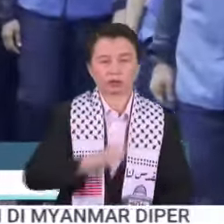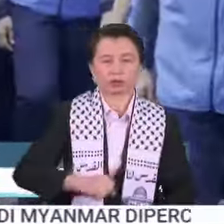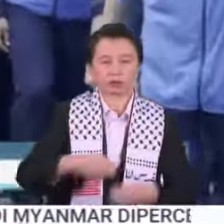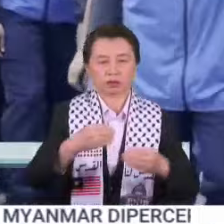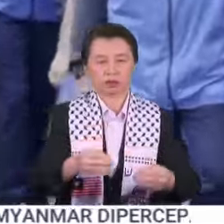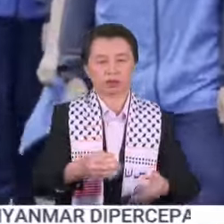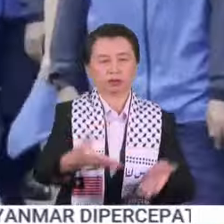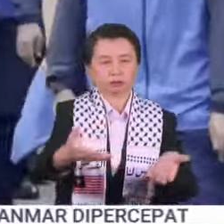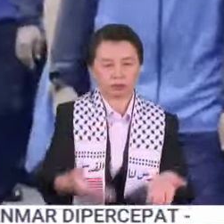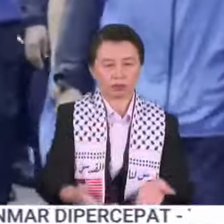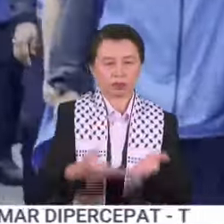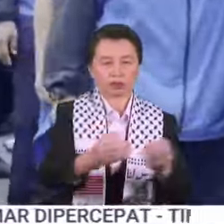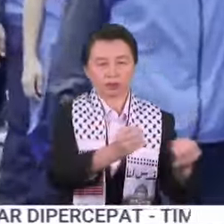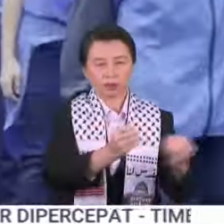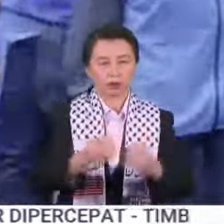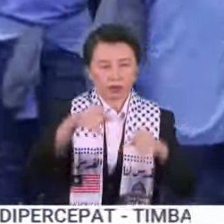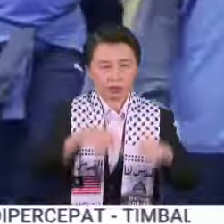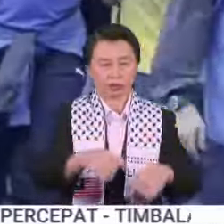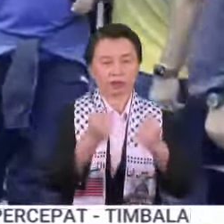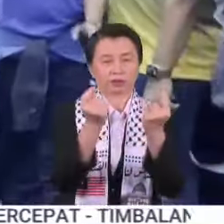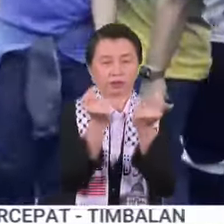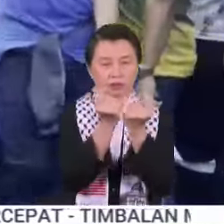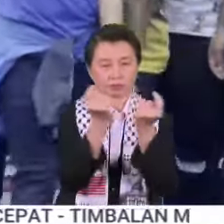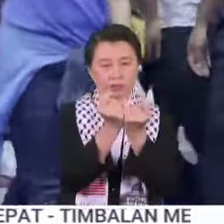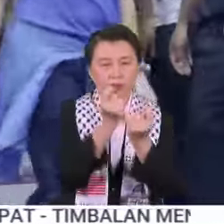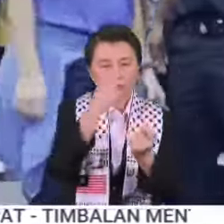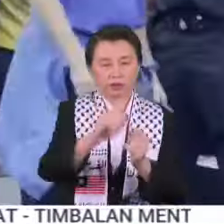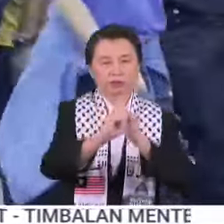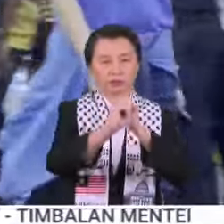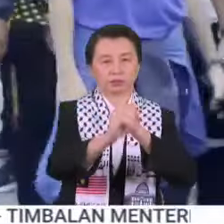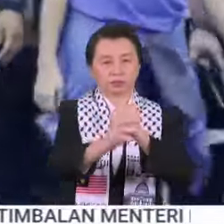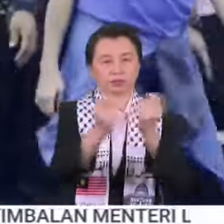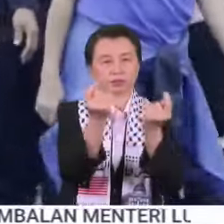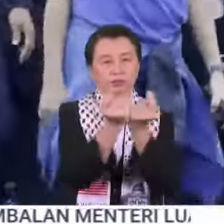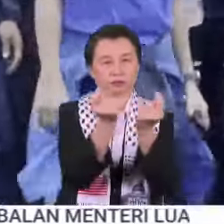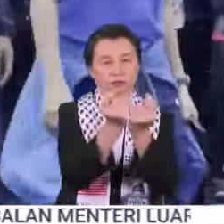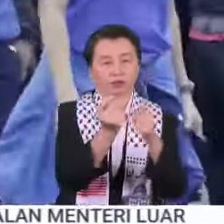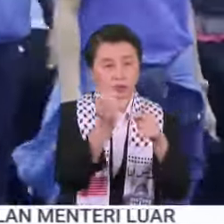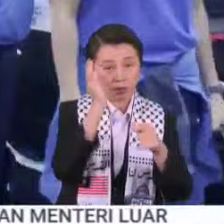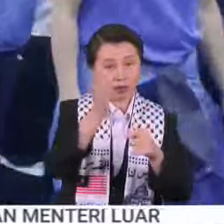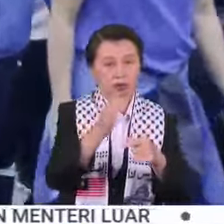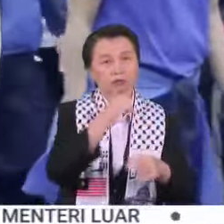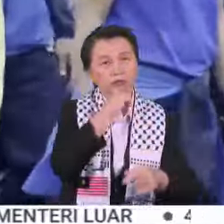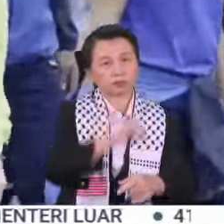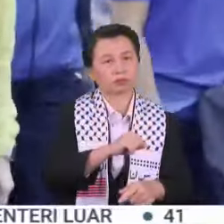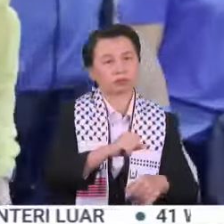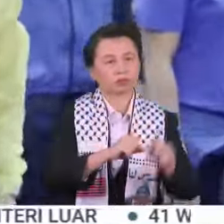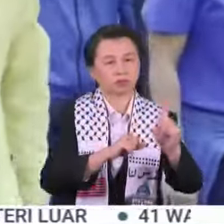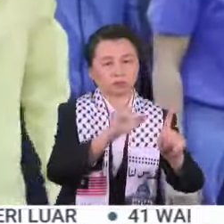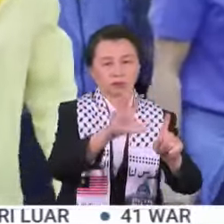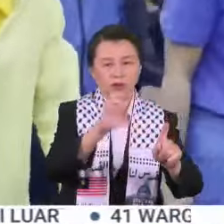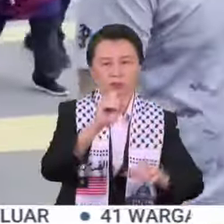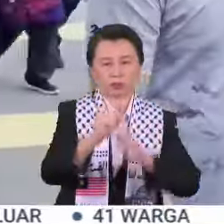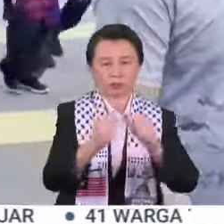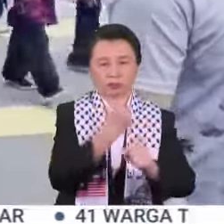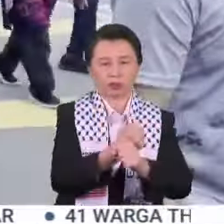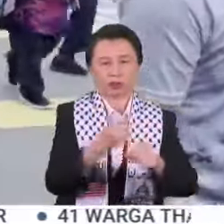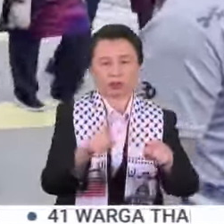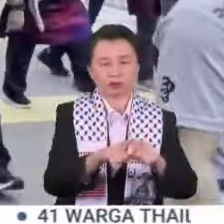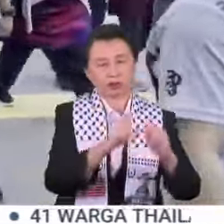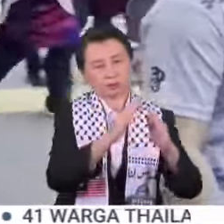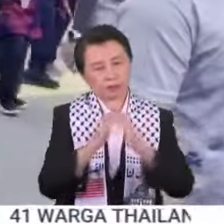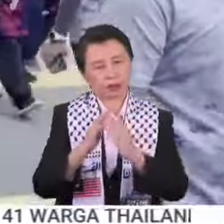memberi perkenan penganjurannya di Taiping. Ia bagi mempromosi Taiping yang bakal menyambut usia 150 tahun sebagai